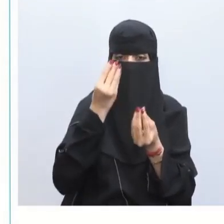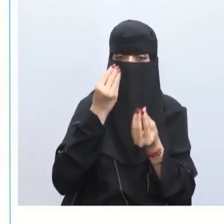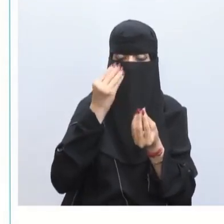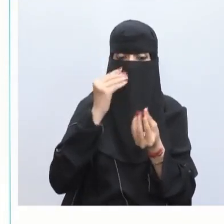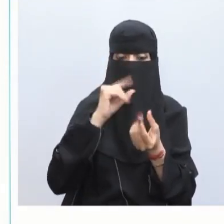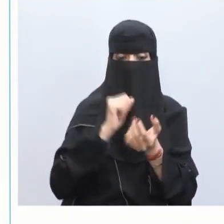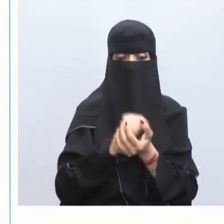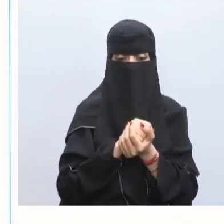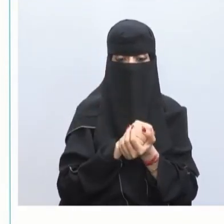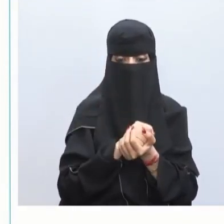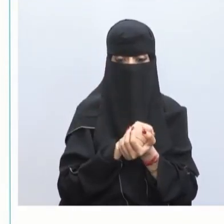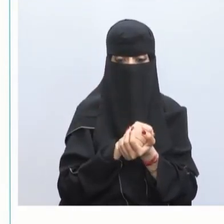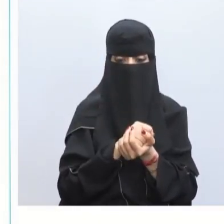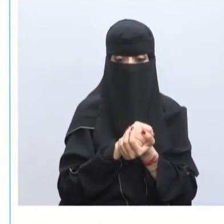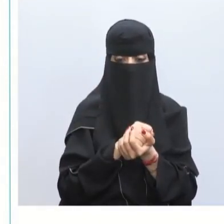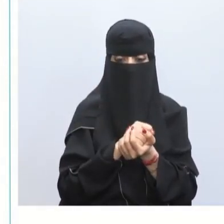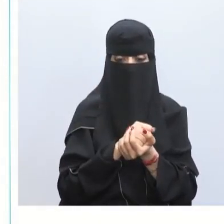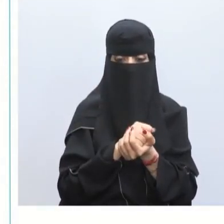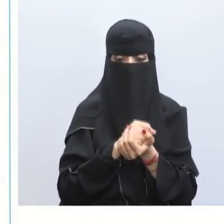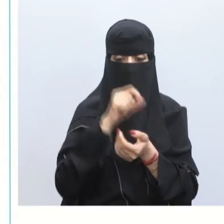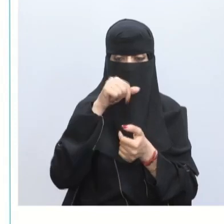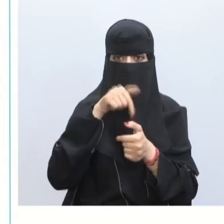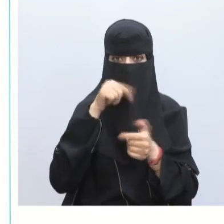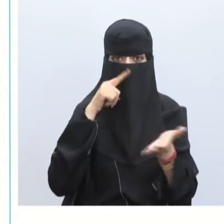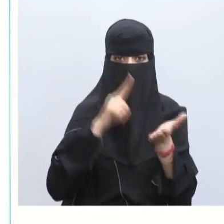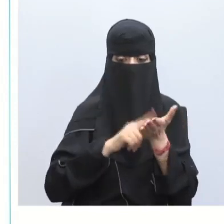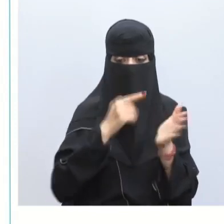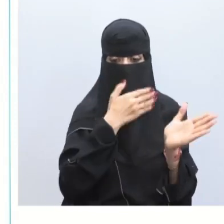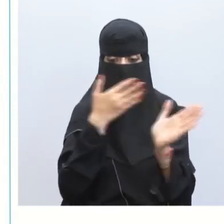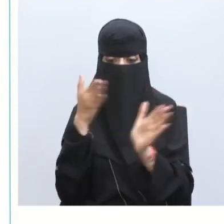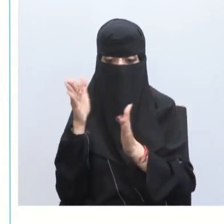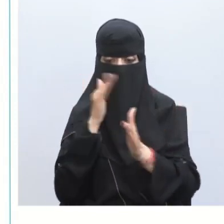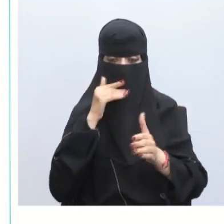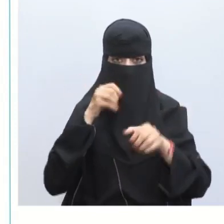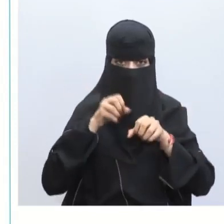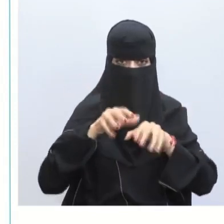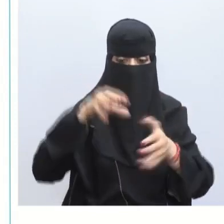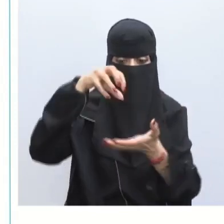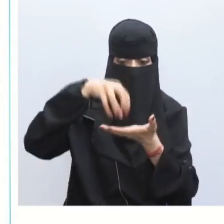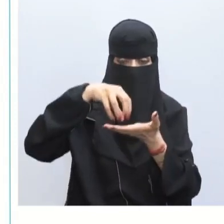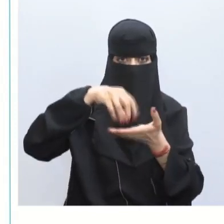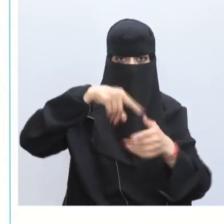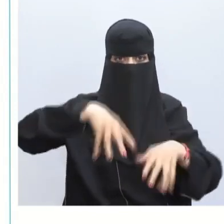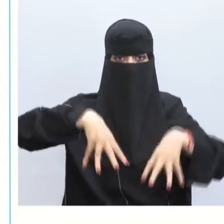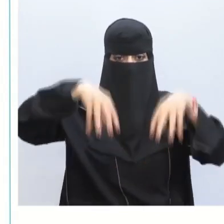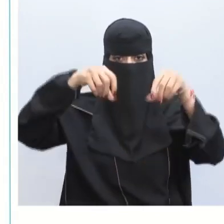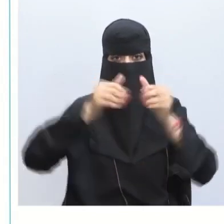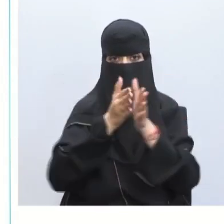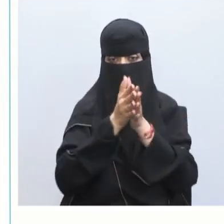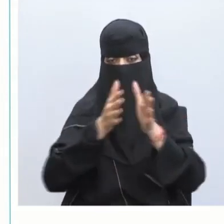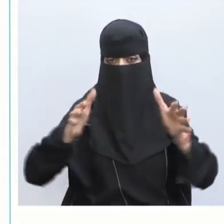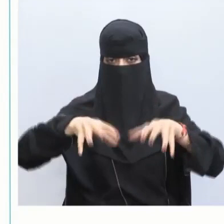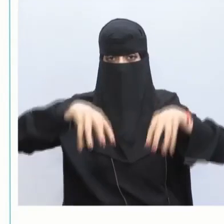هذه الرياح رطبه في حين ان الرياح التي تهب من